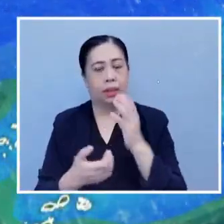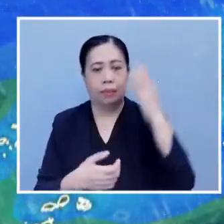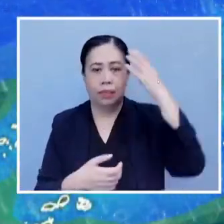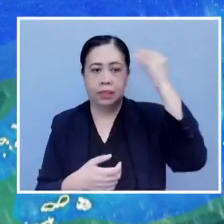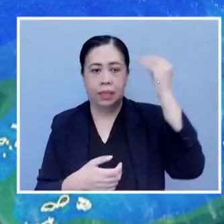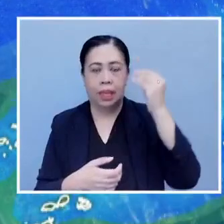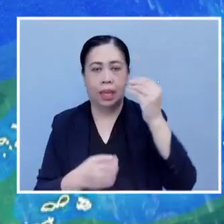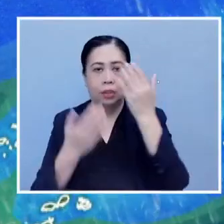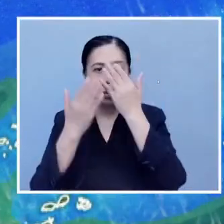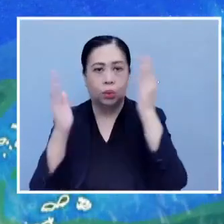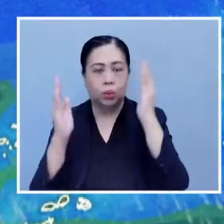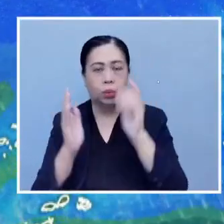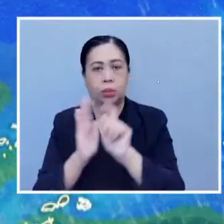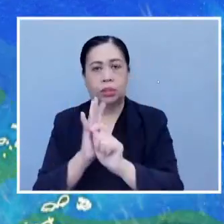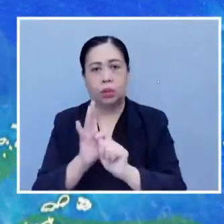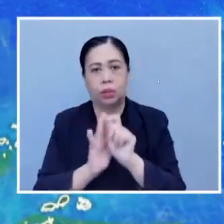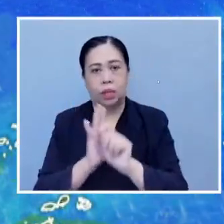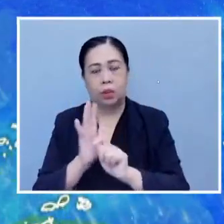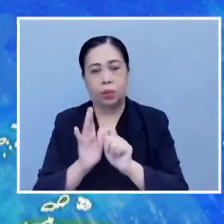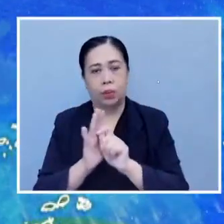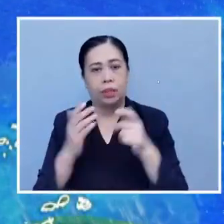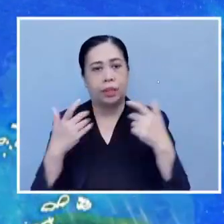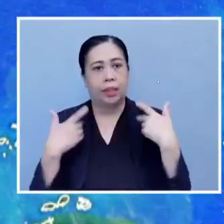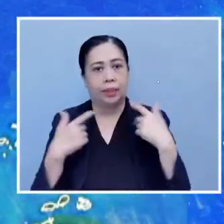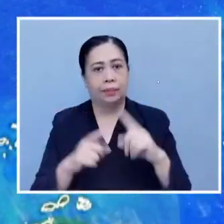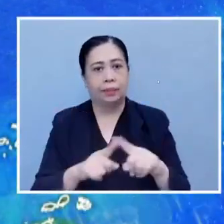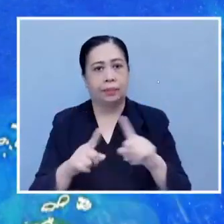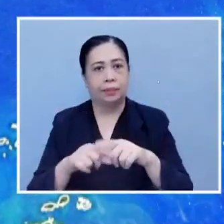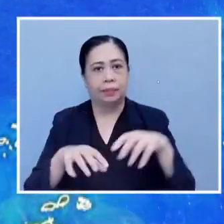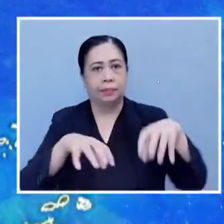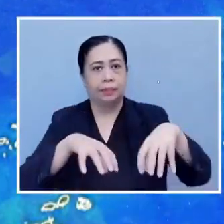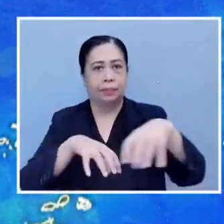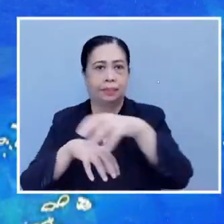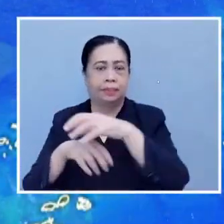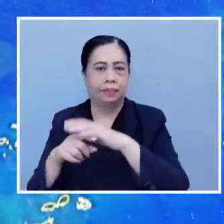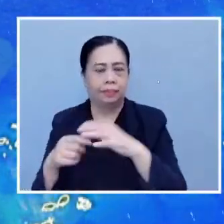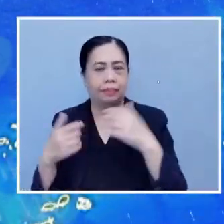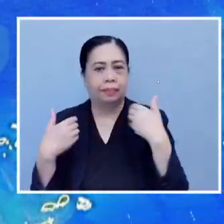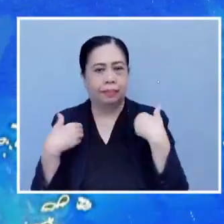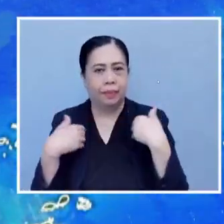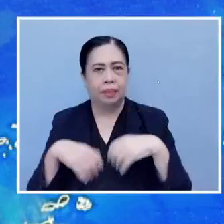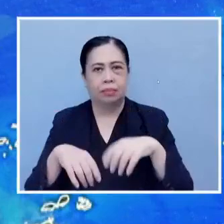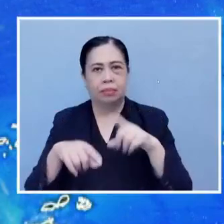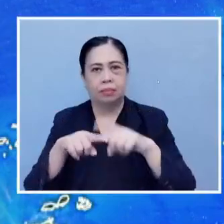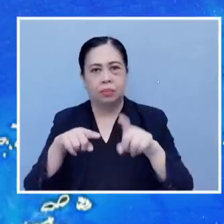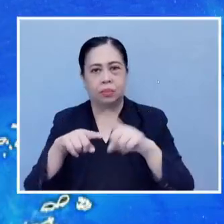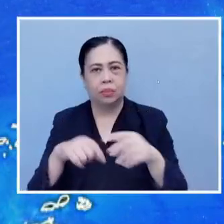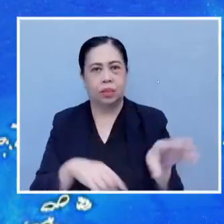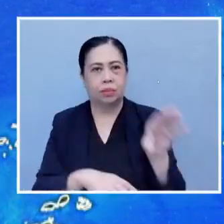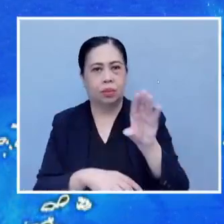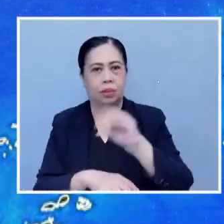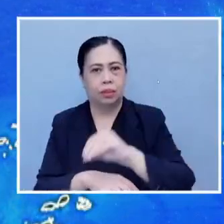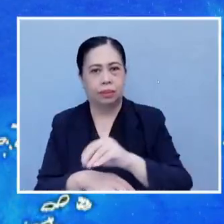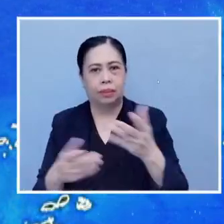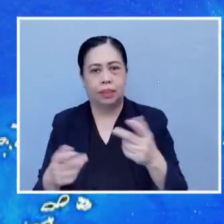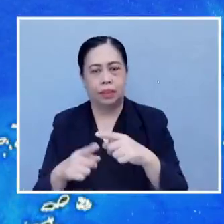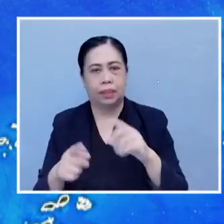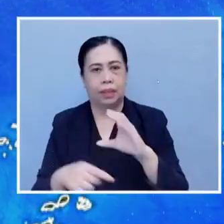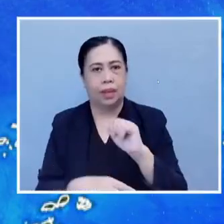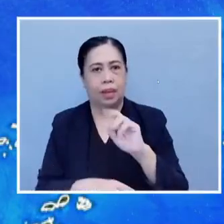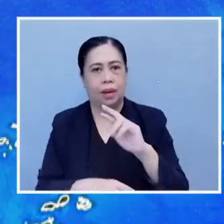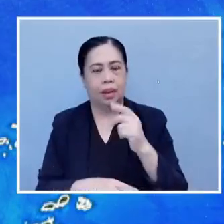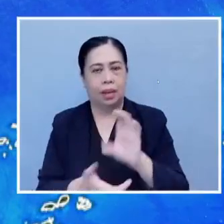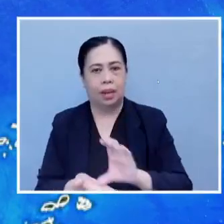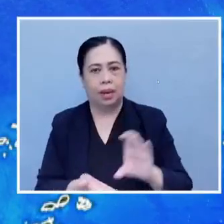at Tawi-Tawi. At meron din po mga kalat-kalat, di magtatagal at di kalakas ang ulan sa hapon at gabi dito sa bahagi po ng Caraga,